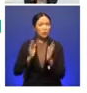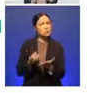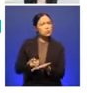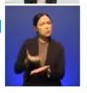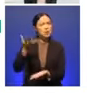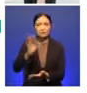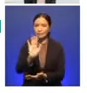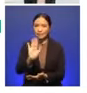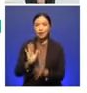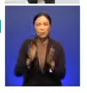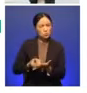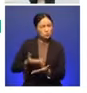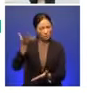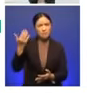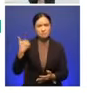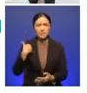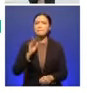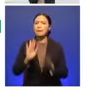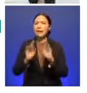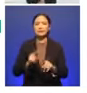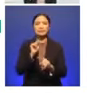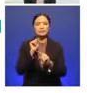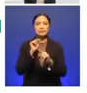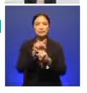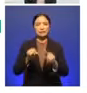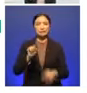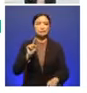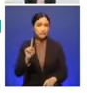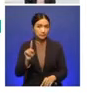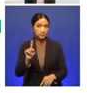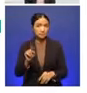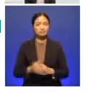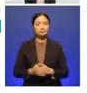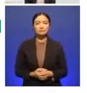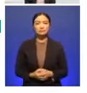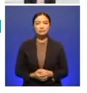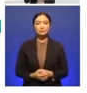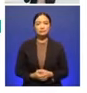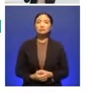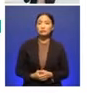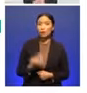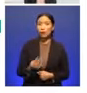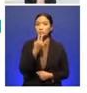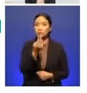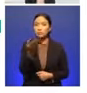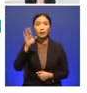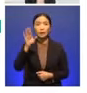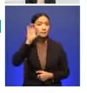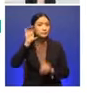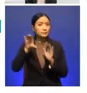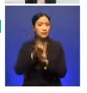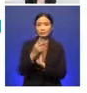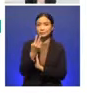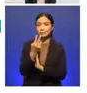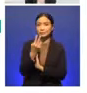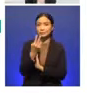ฐีจริงๆในเมืองไทยอาจจะมีประมาณแค่ 1% เท่านั้นเองนะครับขอภาพต่อไปครับคราวนี้ถ้าเรามาดูรูปนี้เนี่ยเราจะเห็นภาพชัดเจ